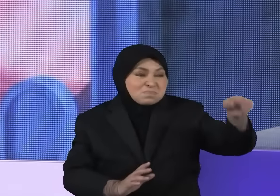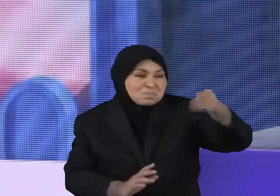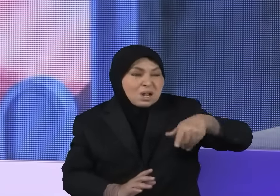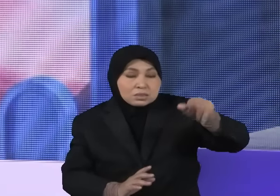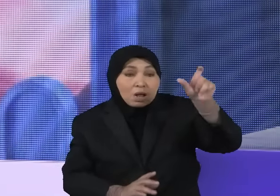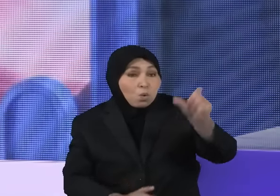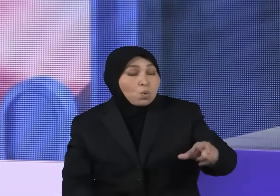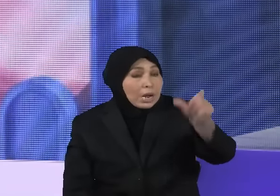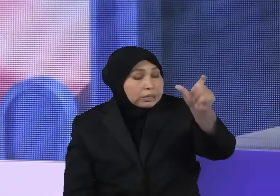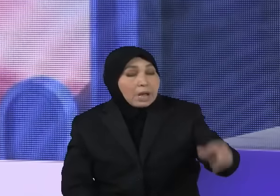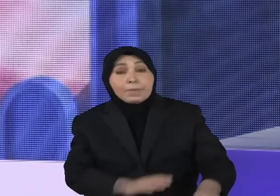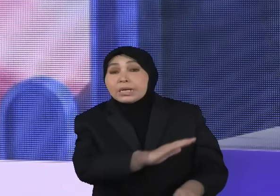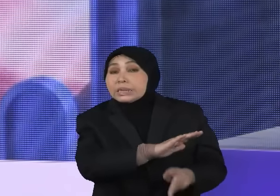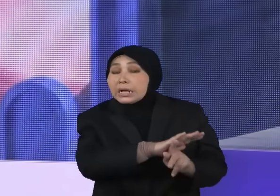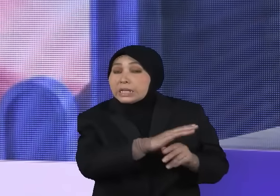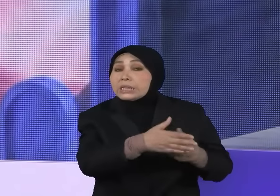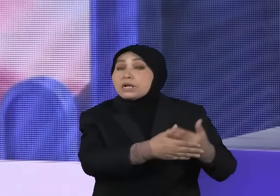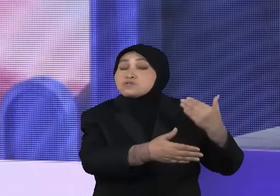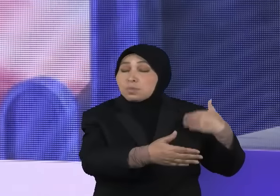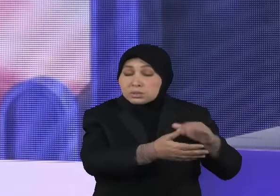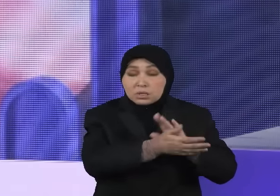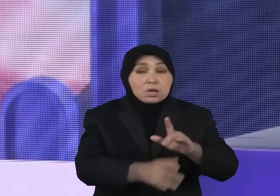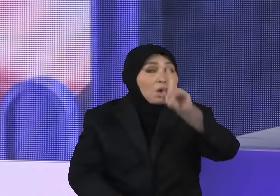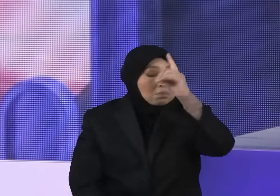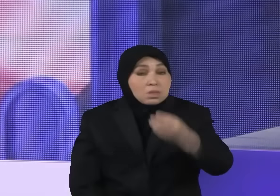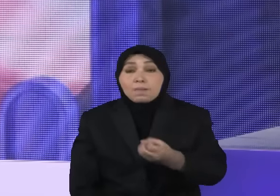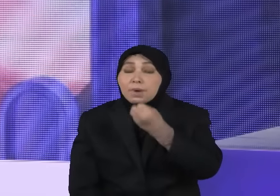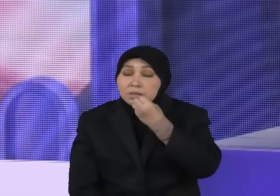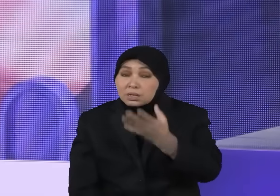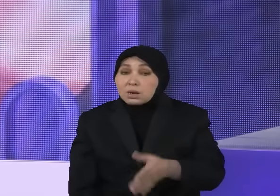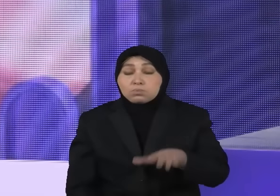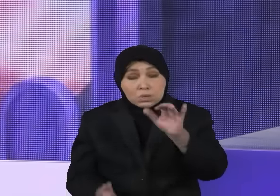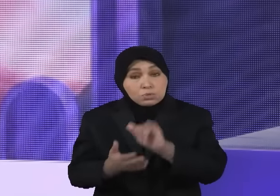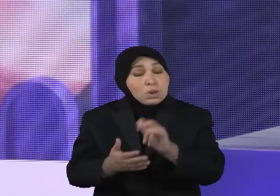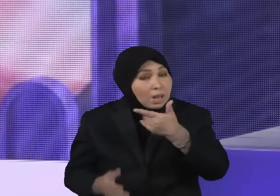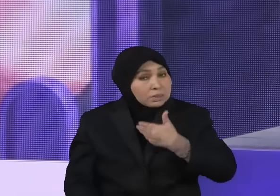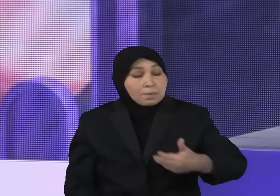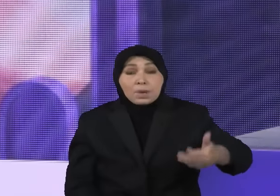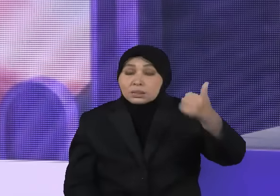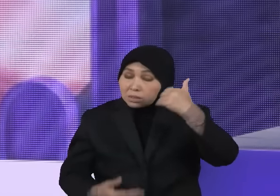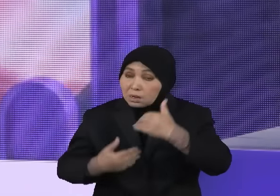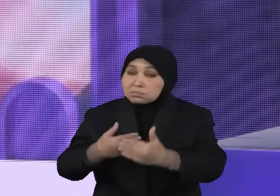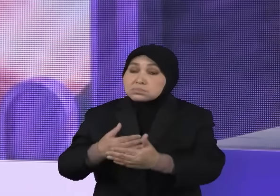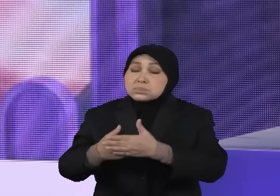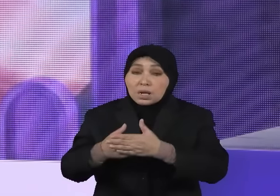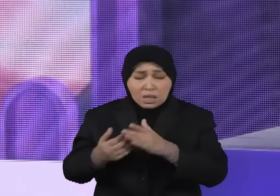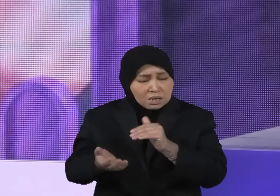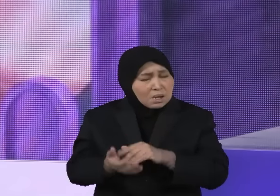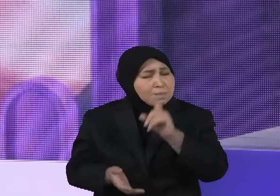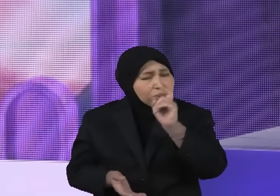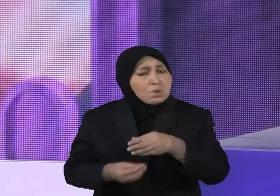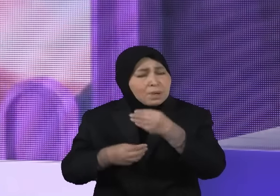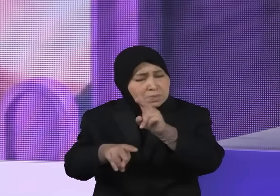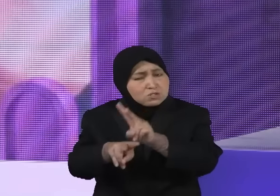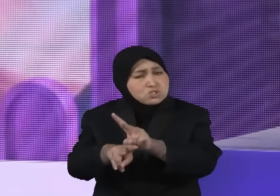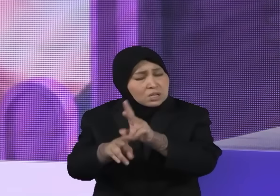yang berkhianat sebelum ini. Maka Allah menyatakan zalika, itulah lebih dekat, lebih patut memberi